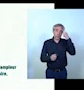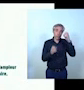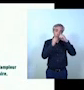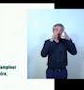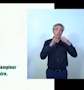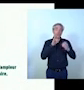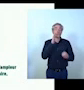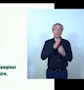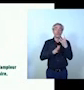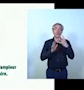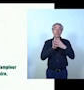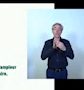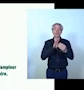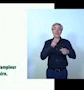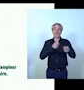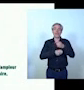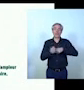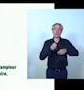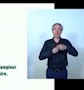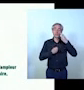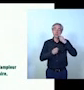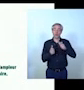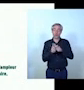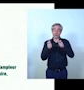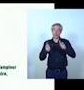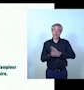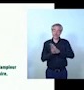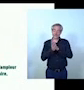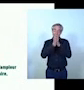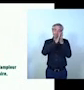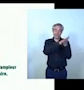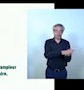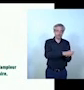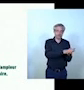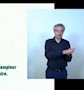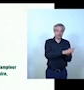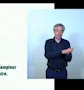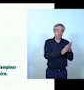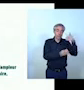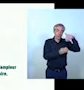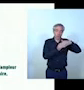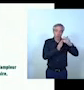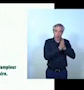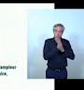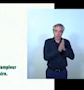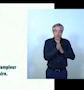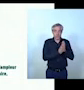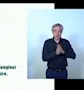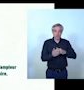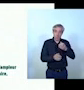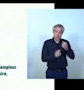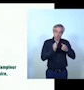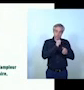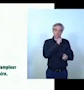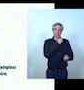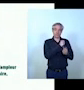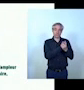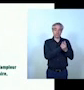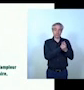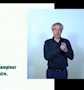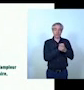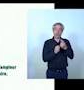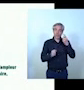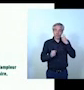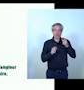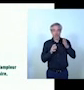nouveau modèle économique de la transition des entreprises. Dans une démarche ambitieuse et audacieuse, on dit souvent que l'avenir sourit aux